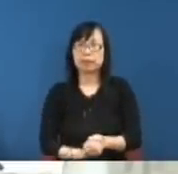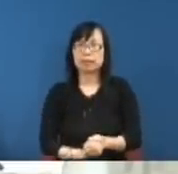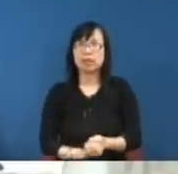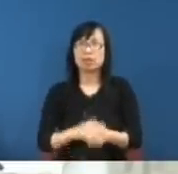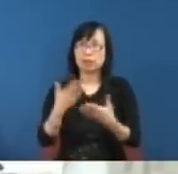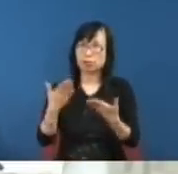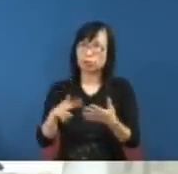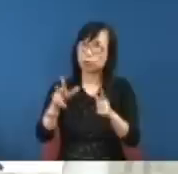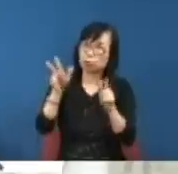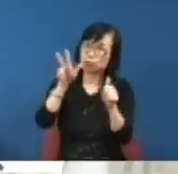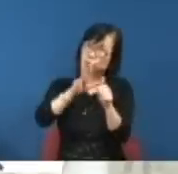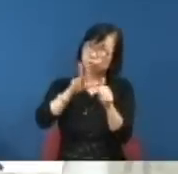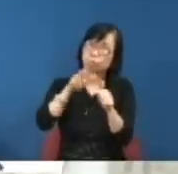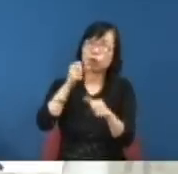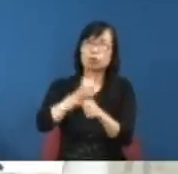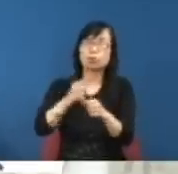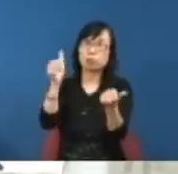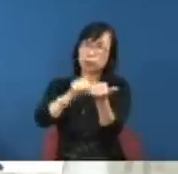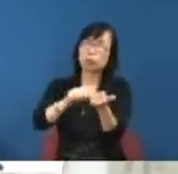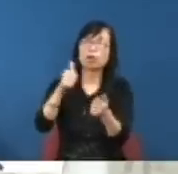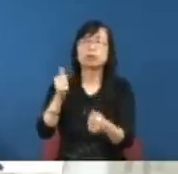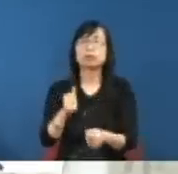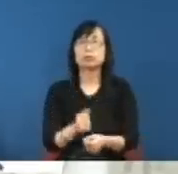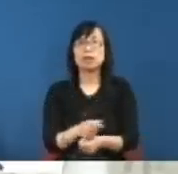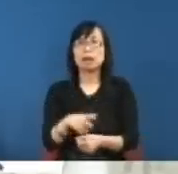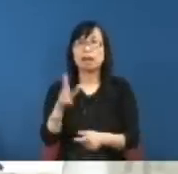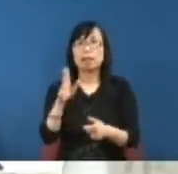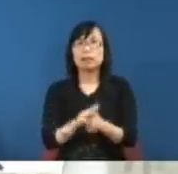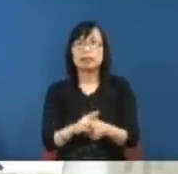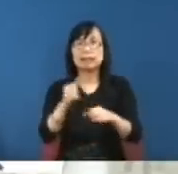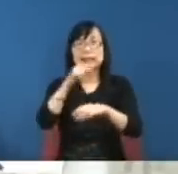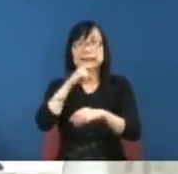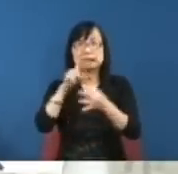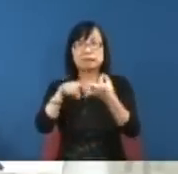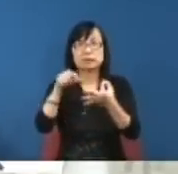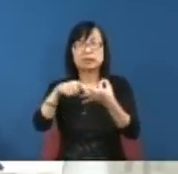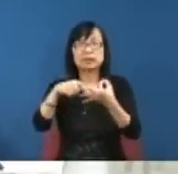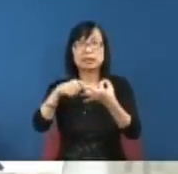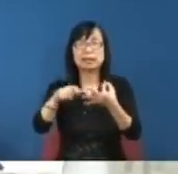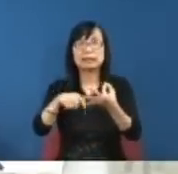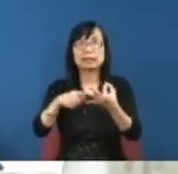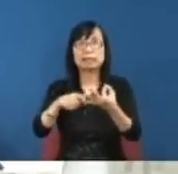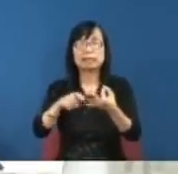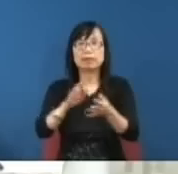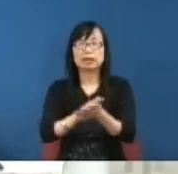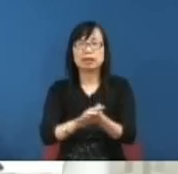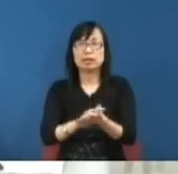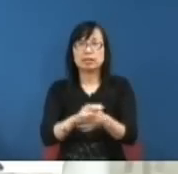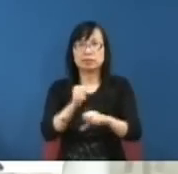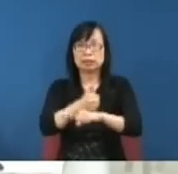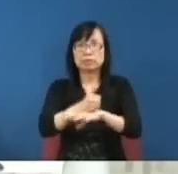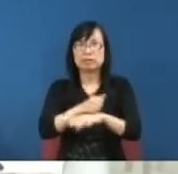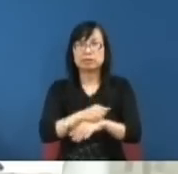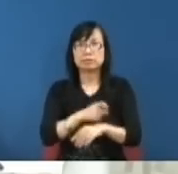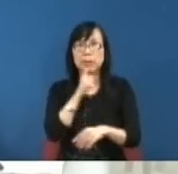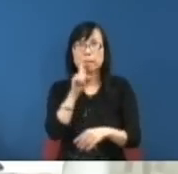做過主角，又做過配角，以做配角為主啦。咁列根有乜有好呢？列根就係極有嘅代表。列根唯一一樣咧，